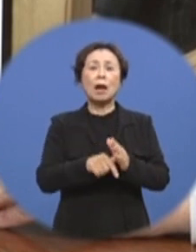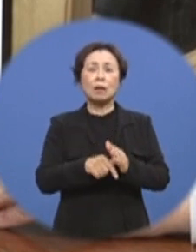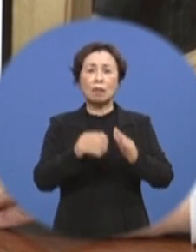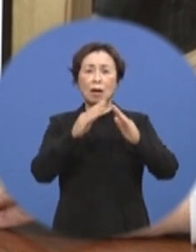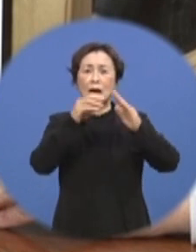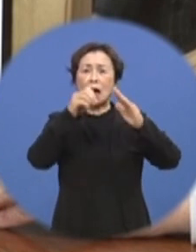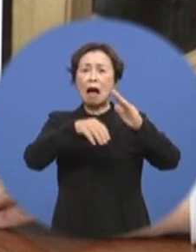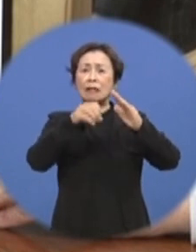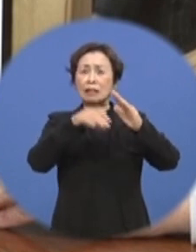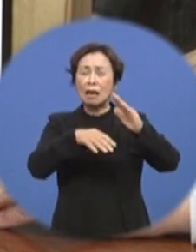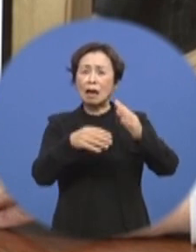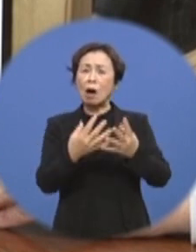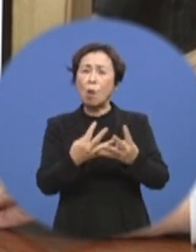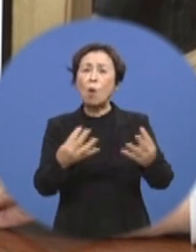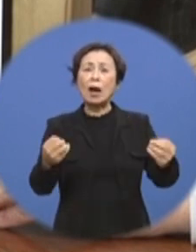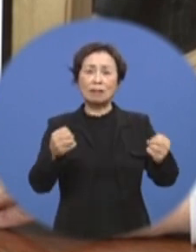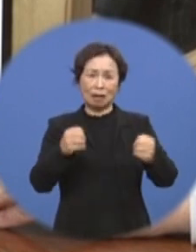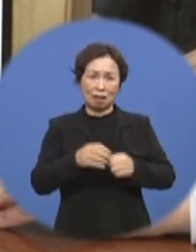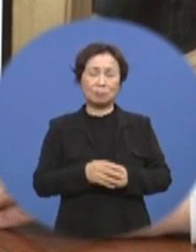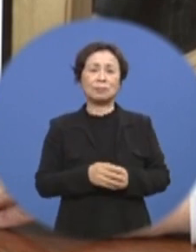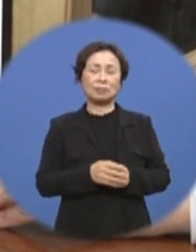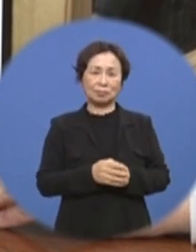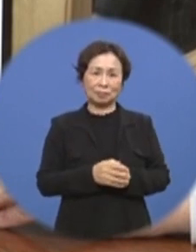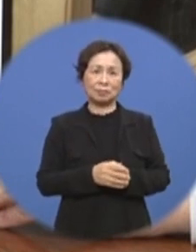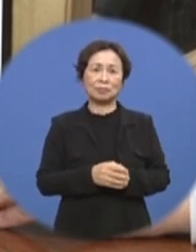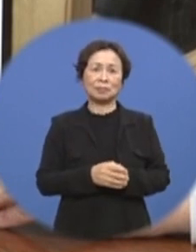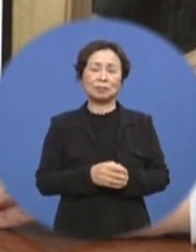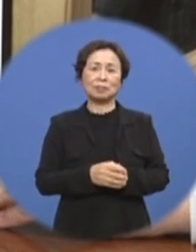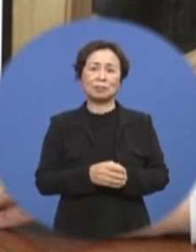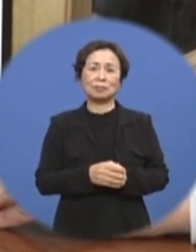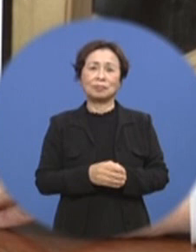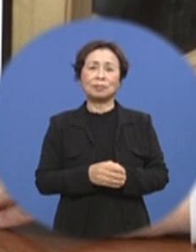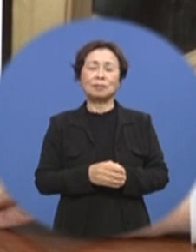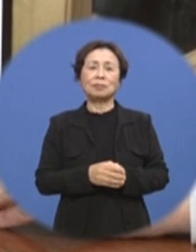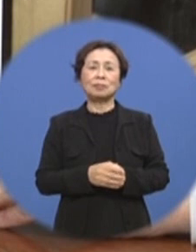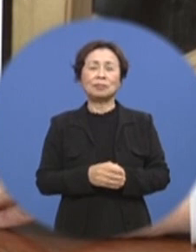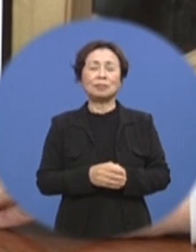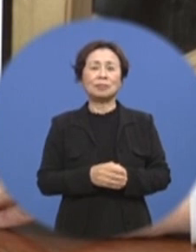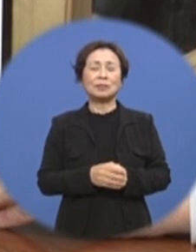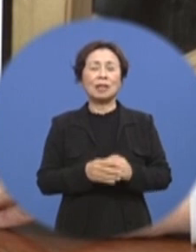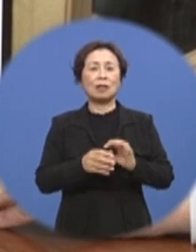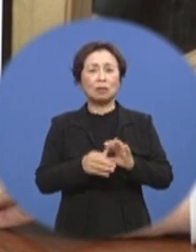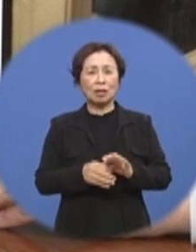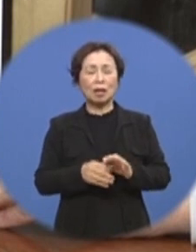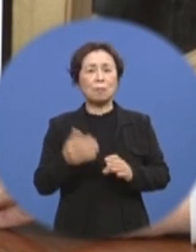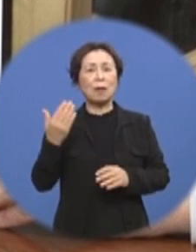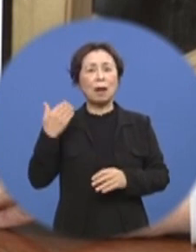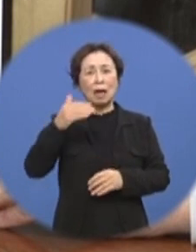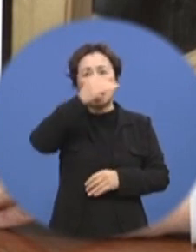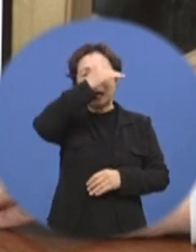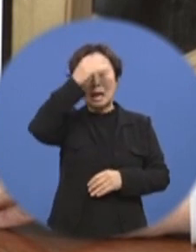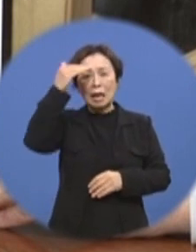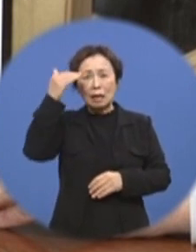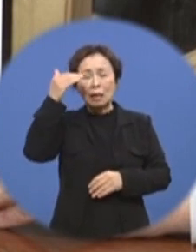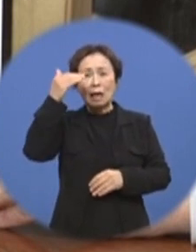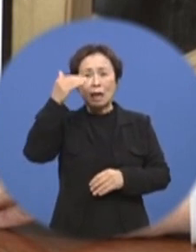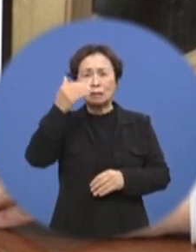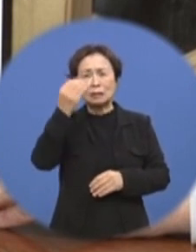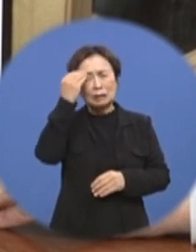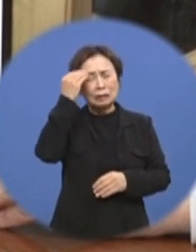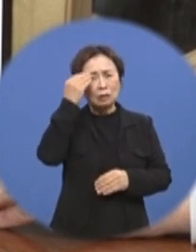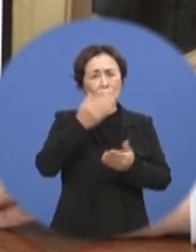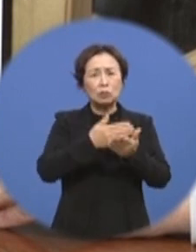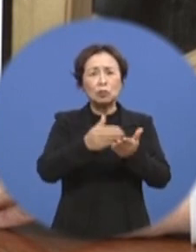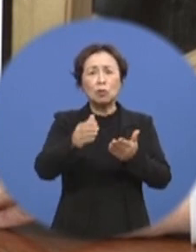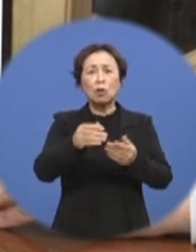秋谷なんかが多かったところなんでええ覚えておられるかもしれませんが警官市上除旧条例というのを